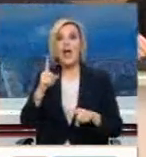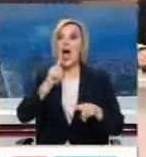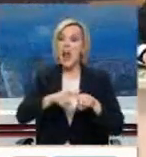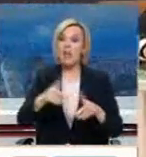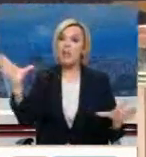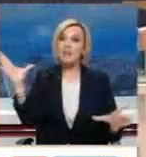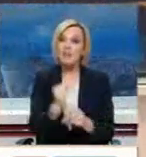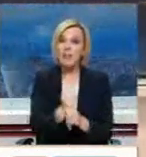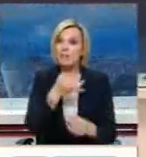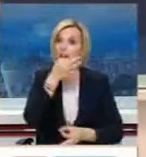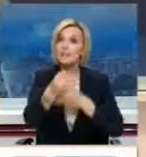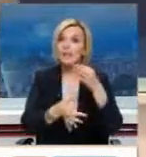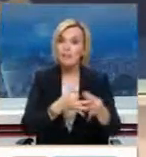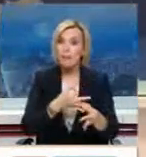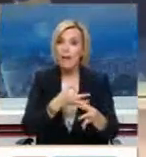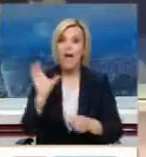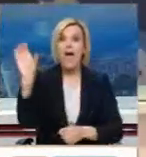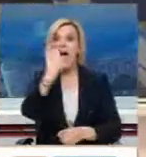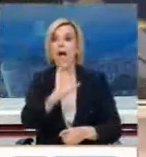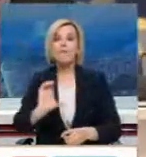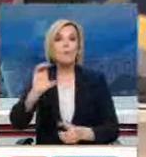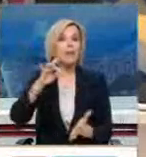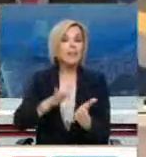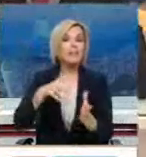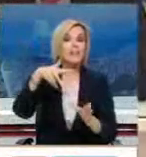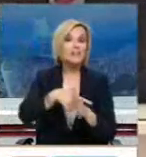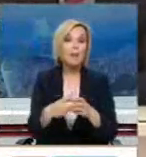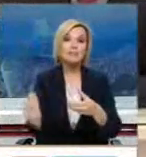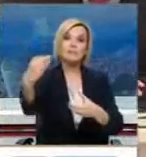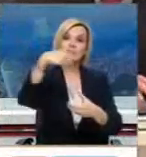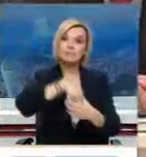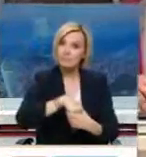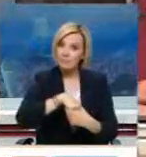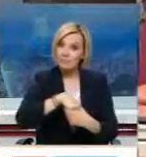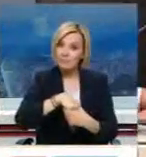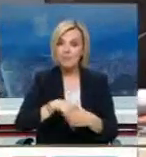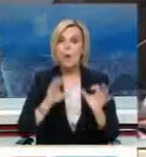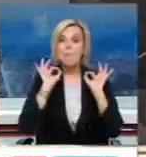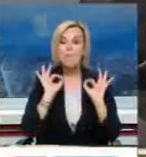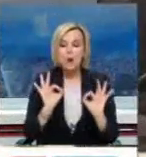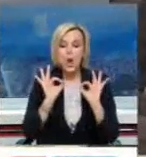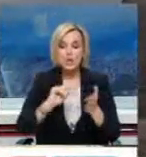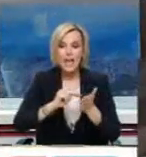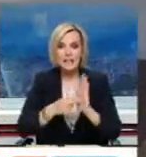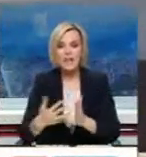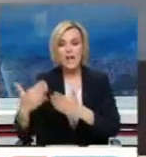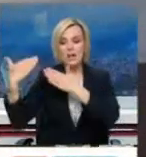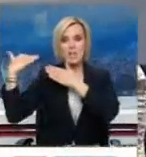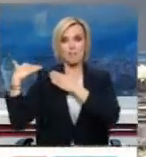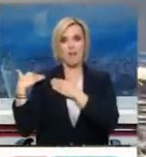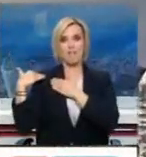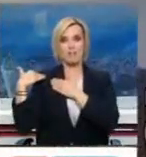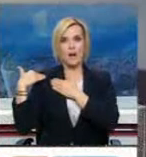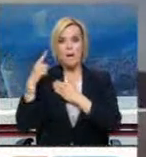μας σε καθεστώς ποσοτικής χαλάρωσης, μας δίνουν τη δυνατότητα, πάντα προσεκτικά, υπεύθυνα και